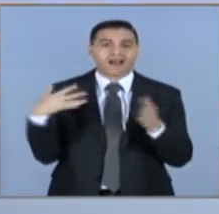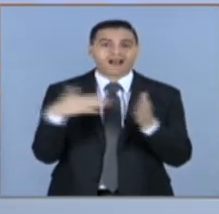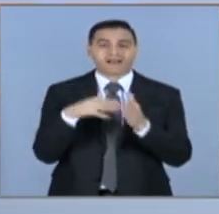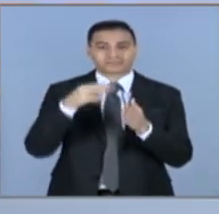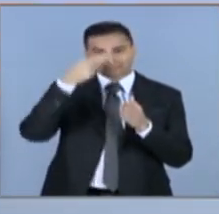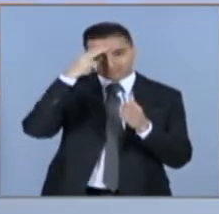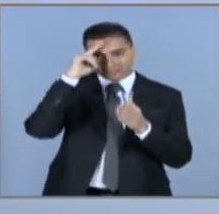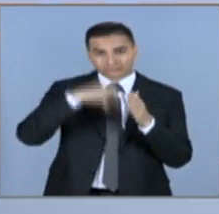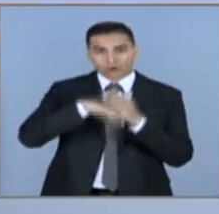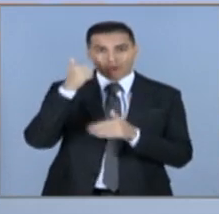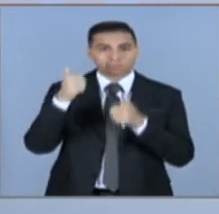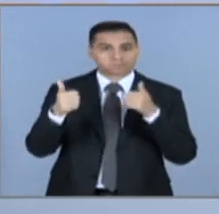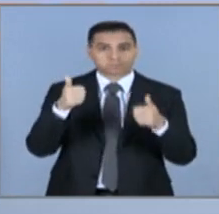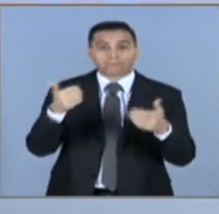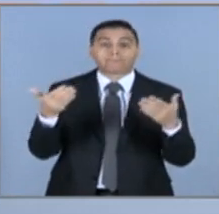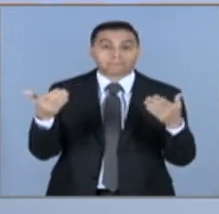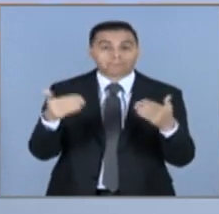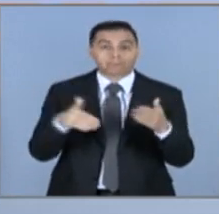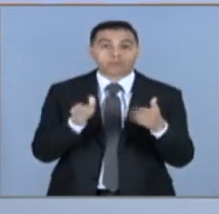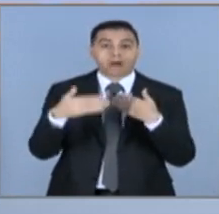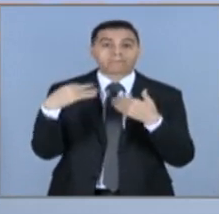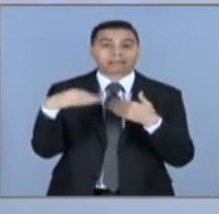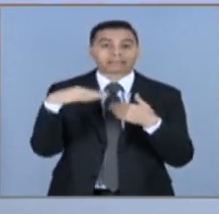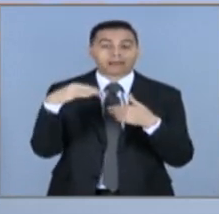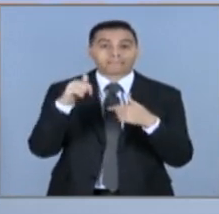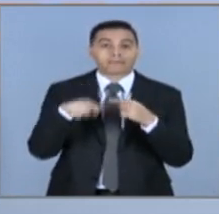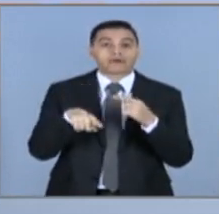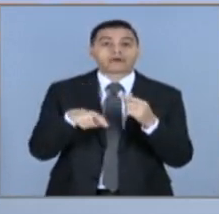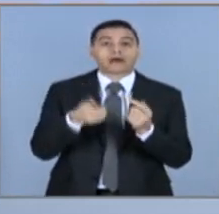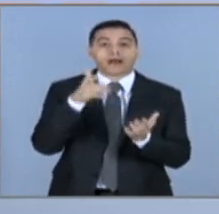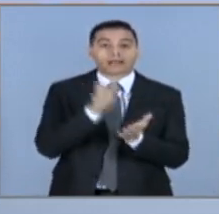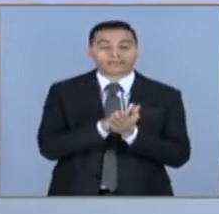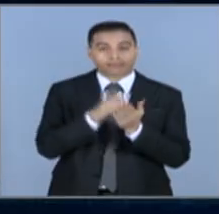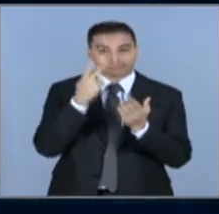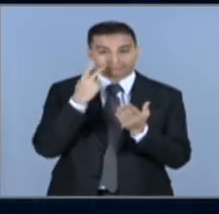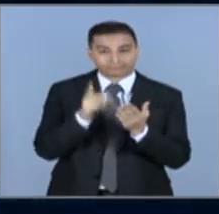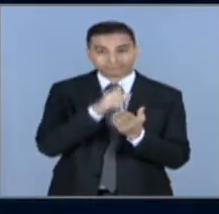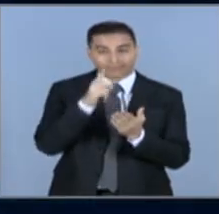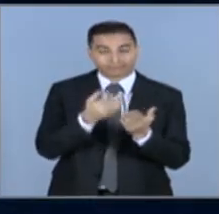فقرة واللي هتحدد مين اللي هيوصل للمربع الذهبي، فقرة عجلة الحظ.